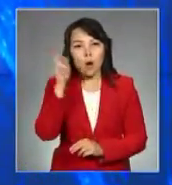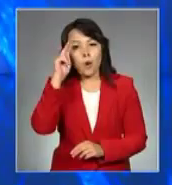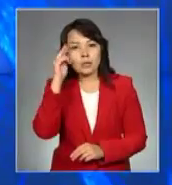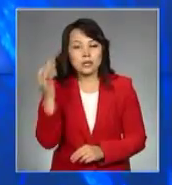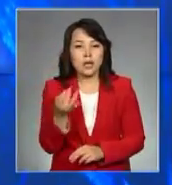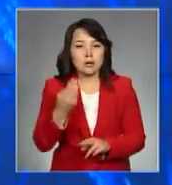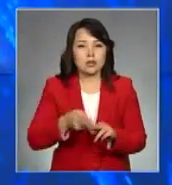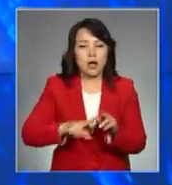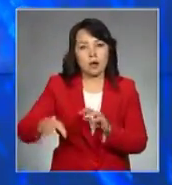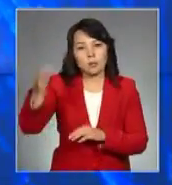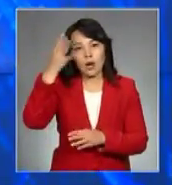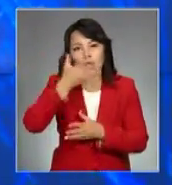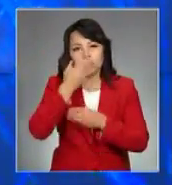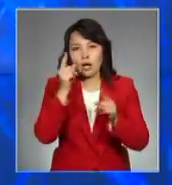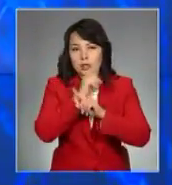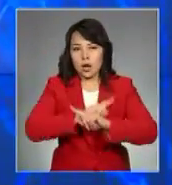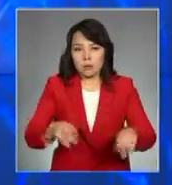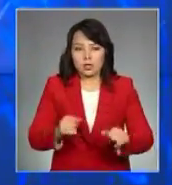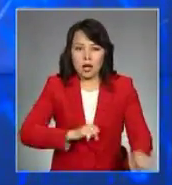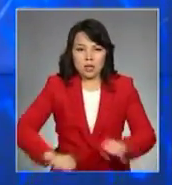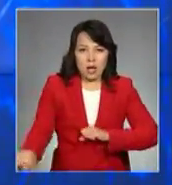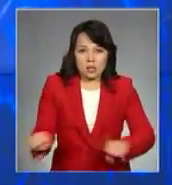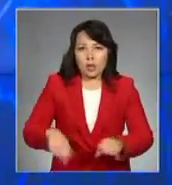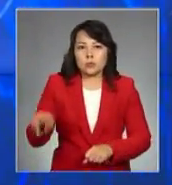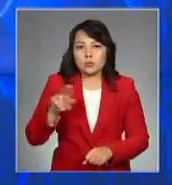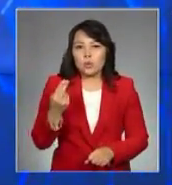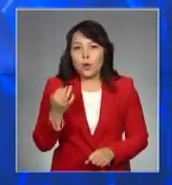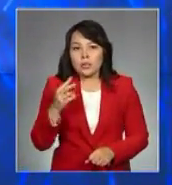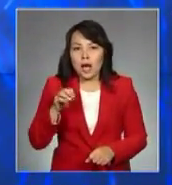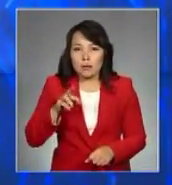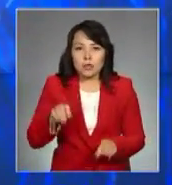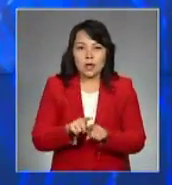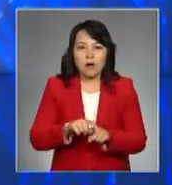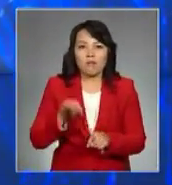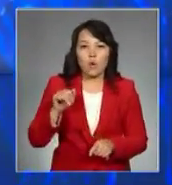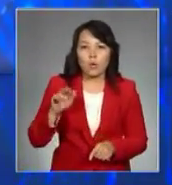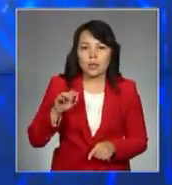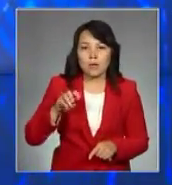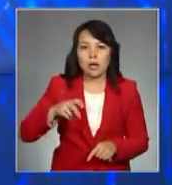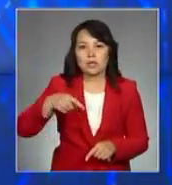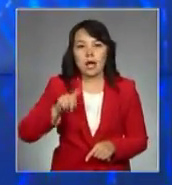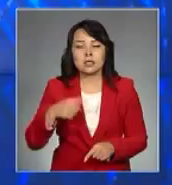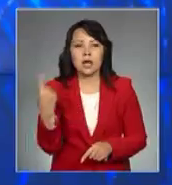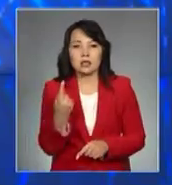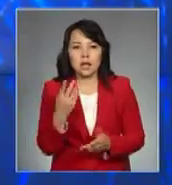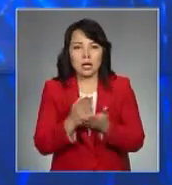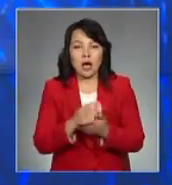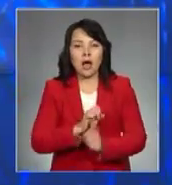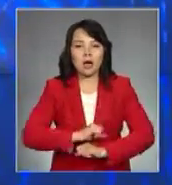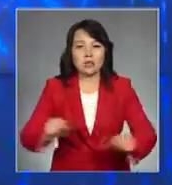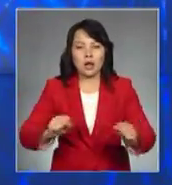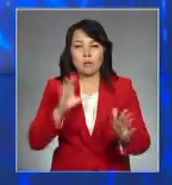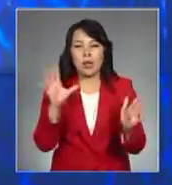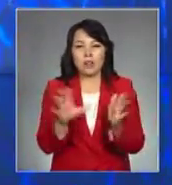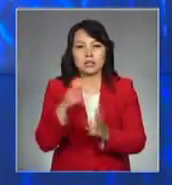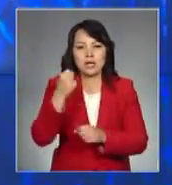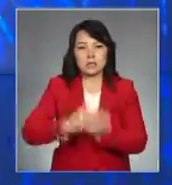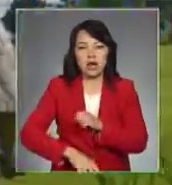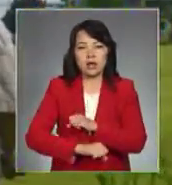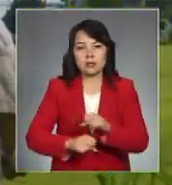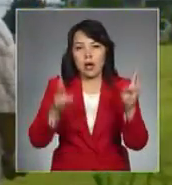әлі ұмыта қойған жоқ. Ол кезде жер сілкінісі мен цунами салдарынан Фукусима 1 атом электростанциясында апат болған еді.